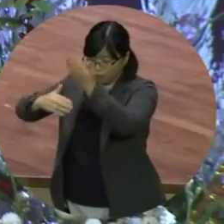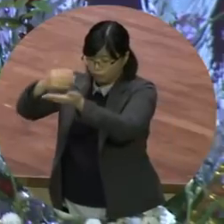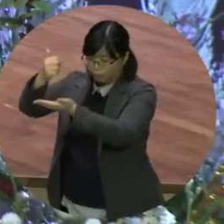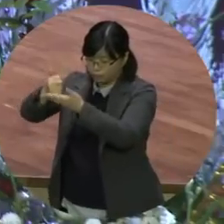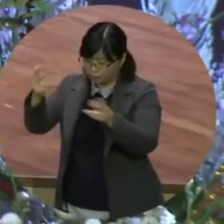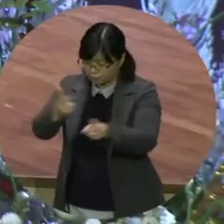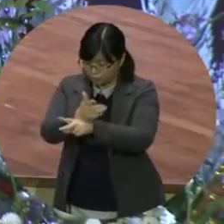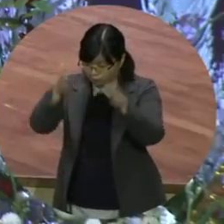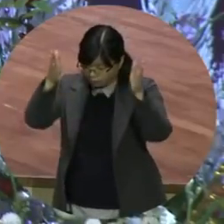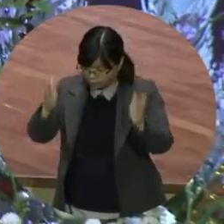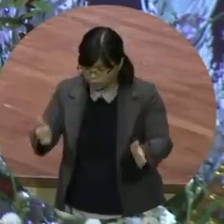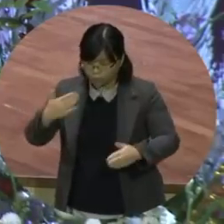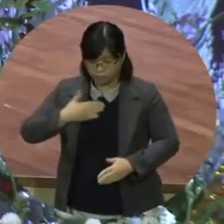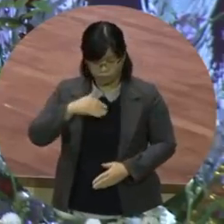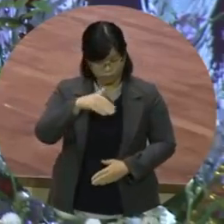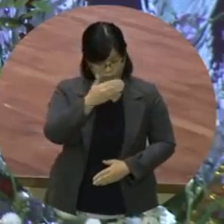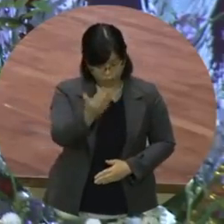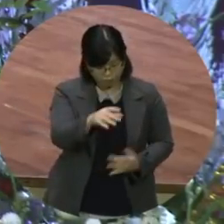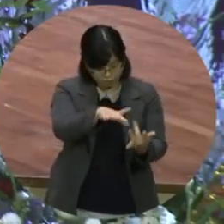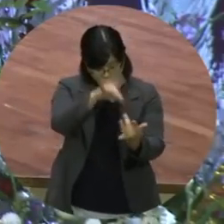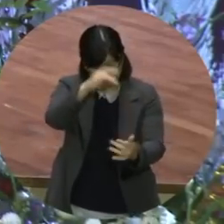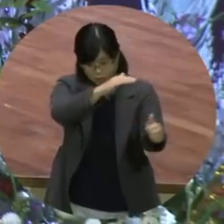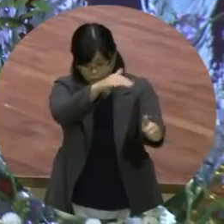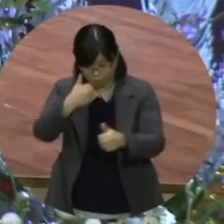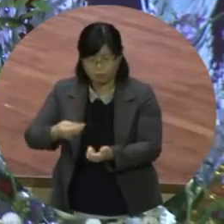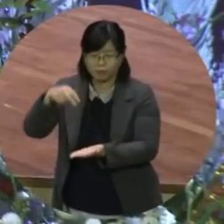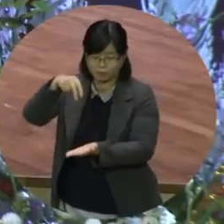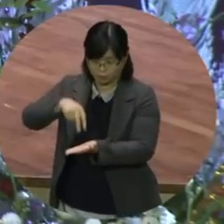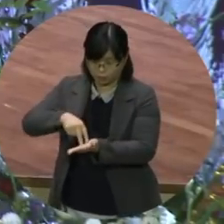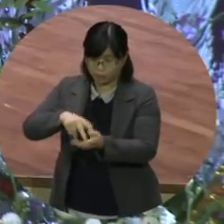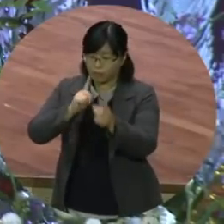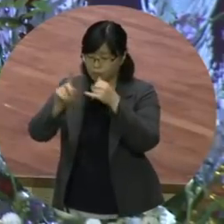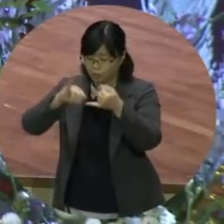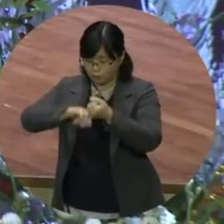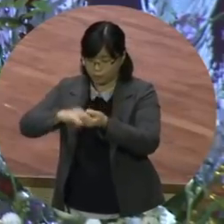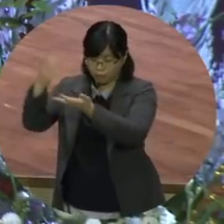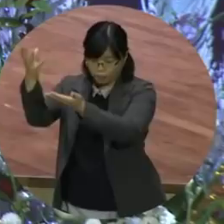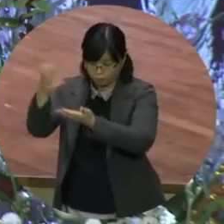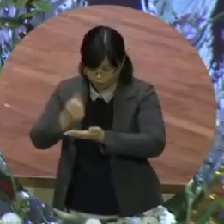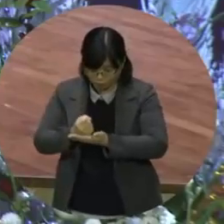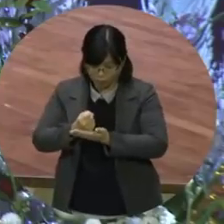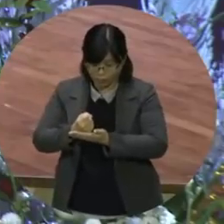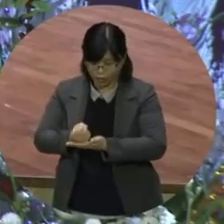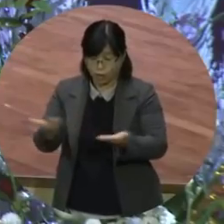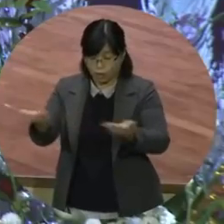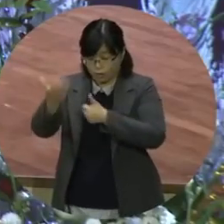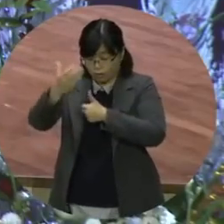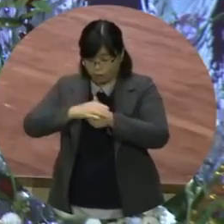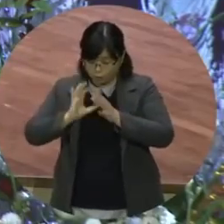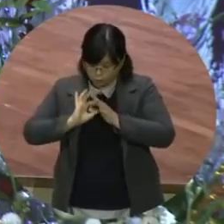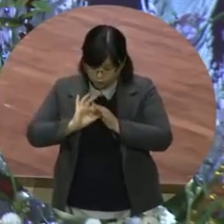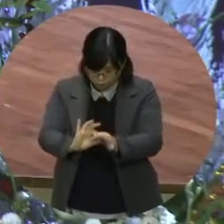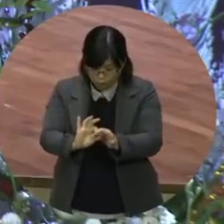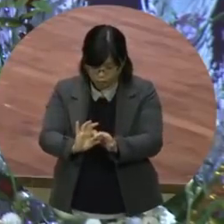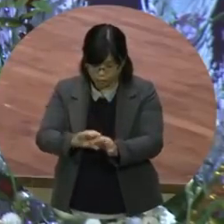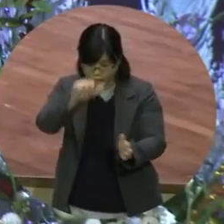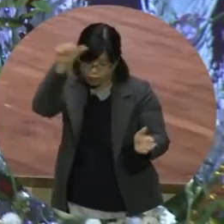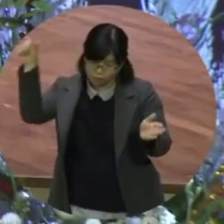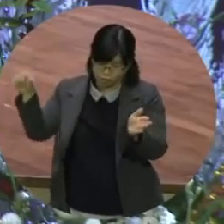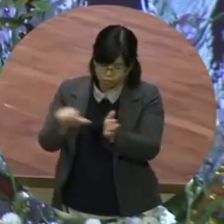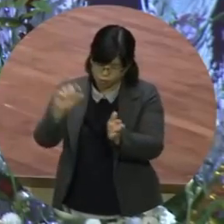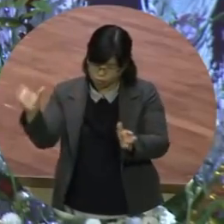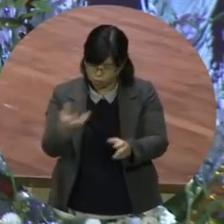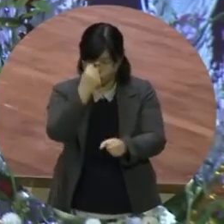내가 너희를 택하여 세웠나니라는 귀한 말씀을 주셔서 직분을 통해 인생 작품을 남길 수 있도록 은혜 주신 것